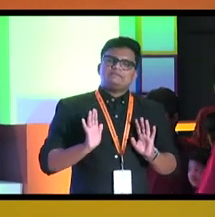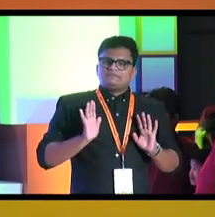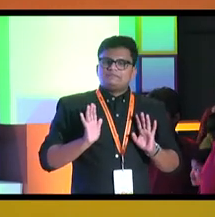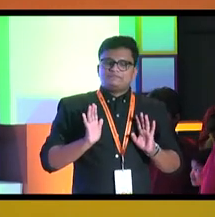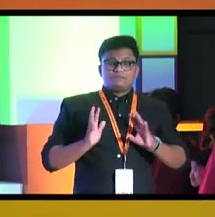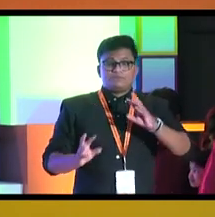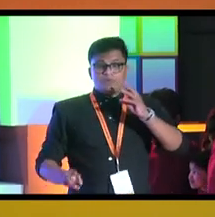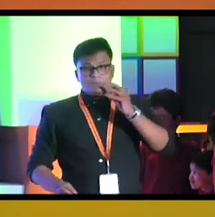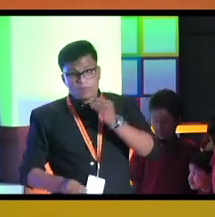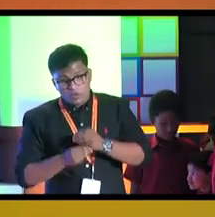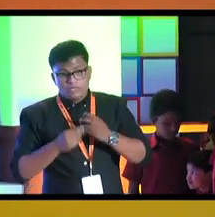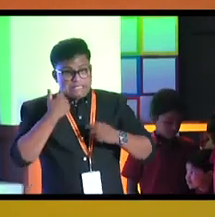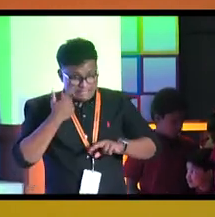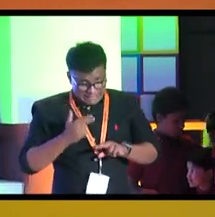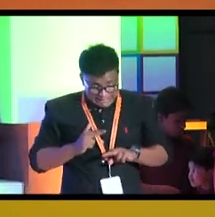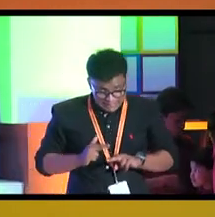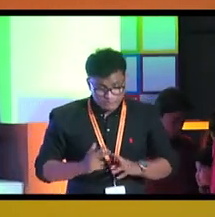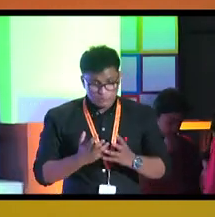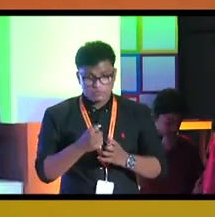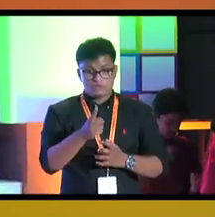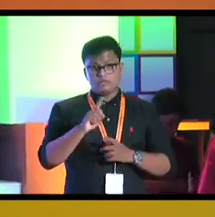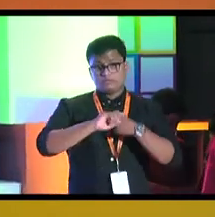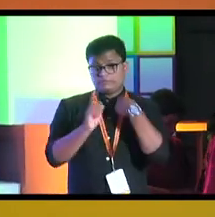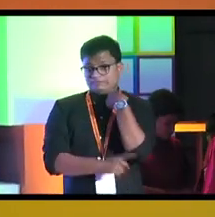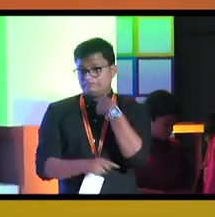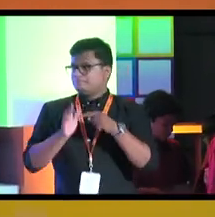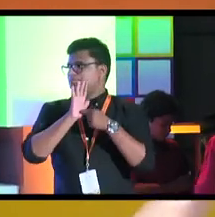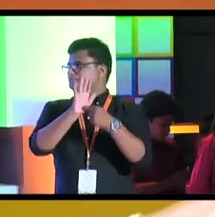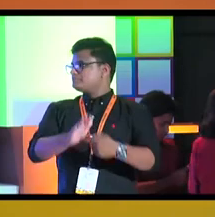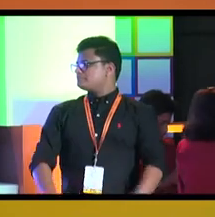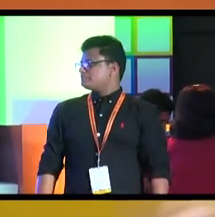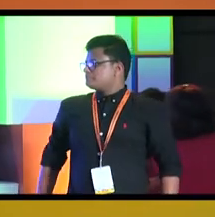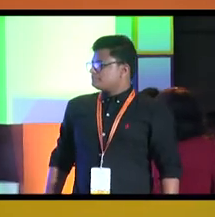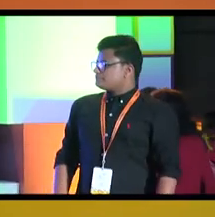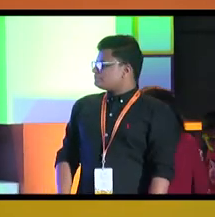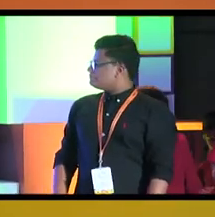can have more if you want. So last but not the least,